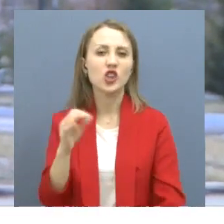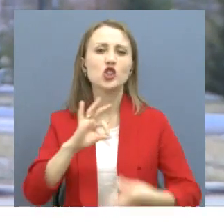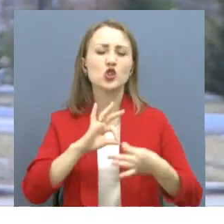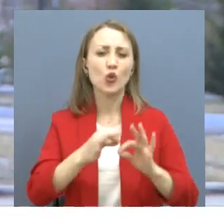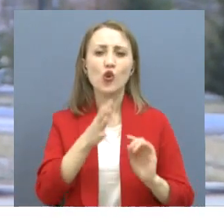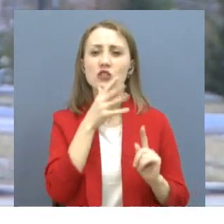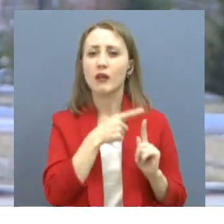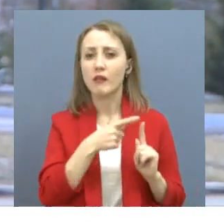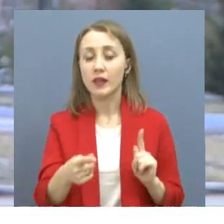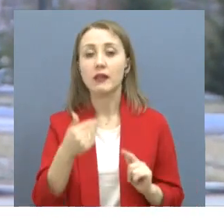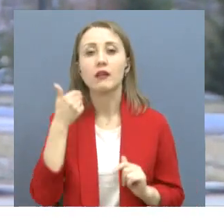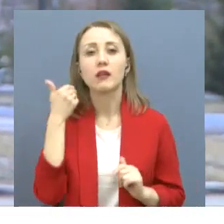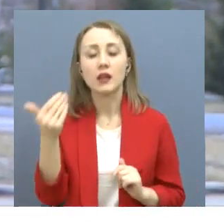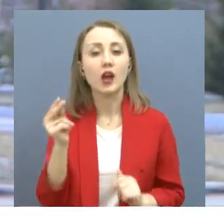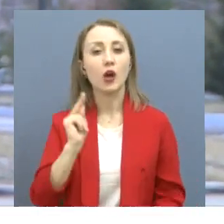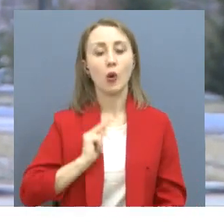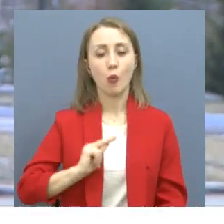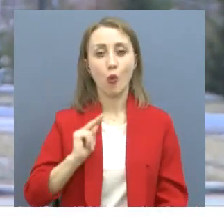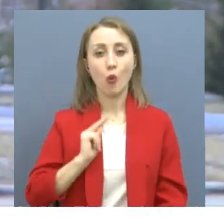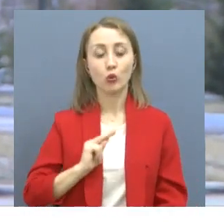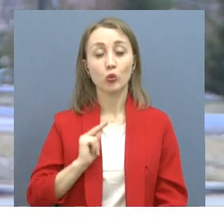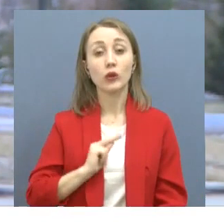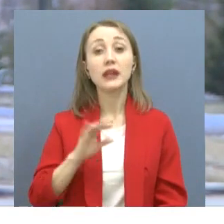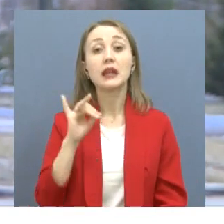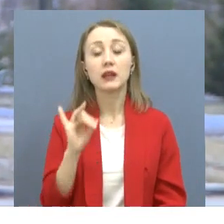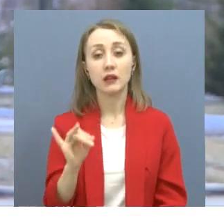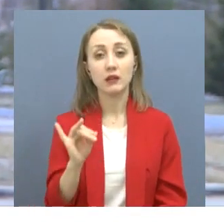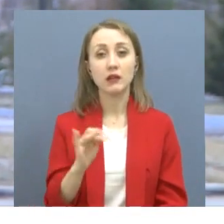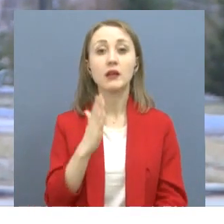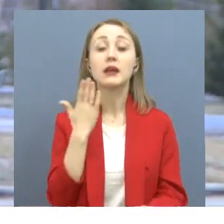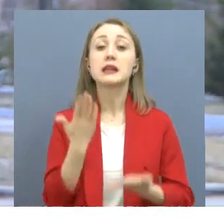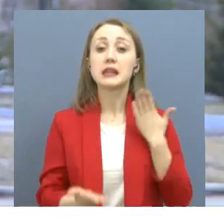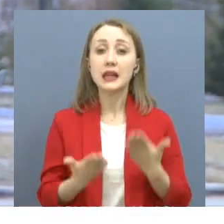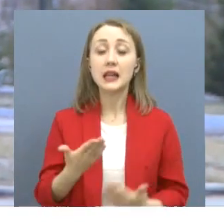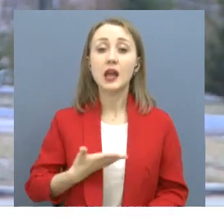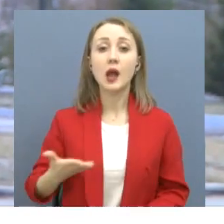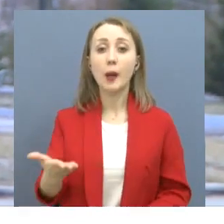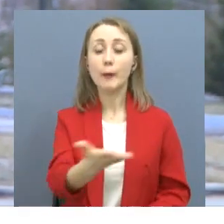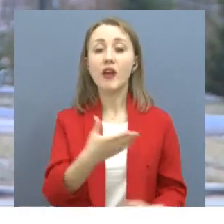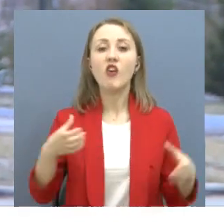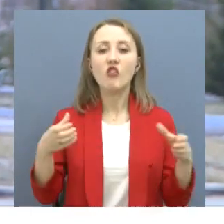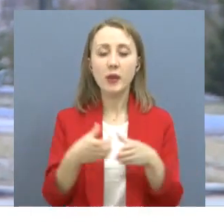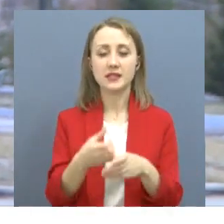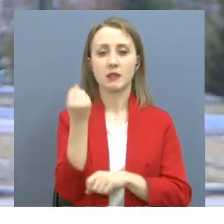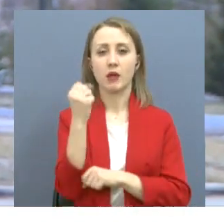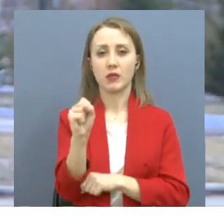сложный период за их работу. И если мы вместе, все мы вместе